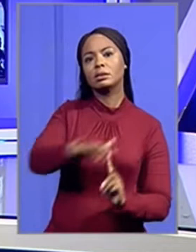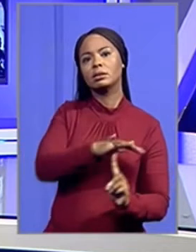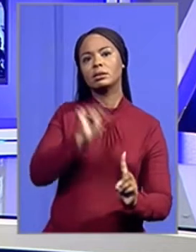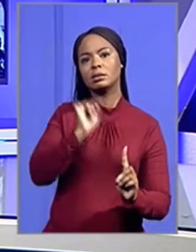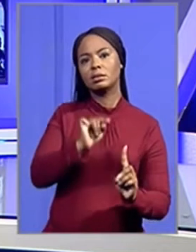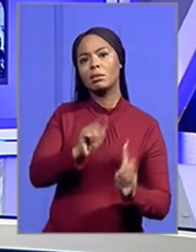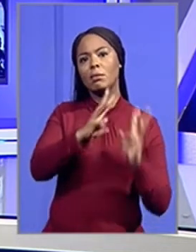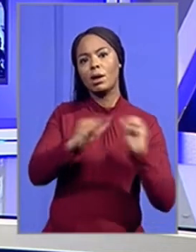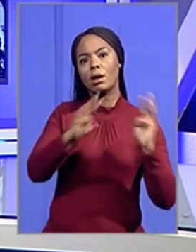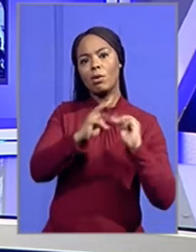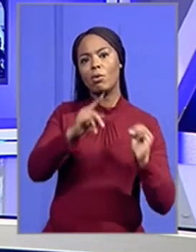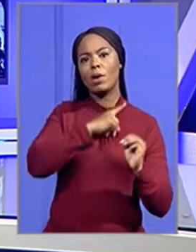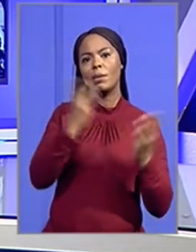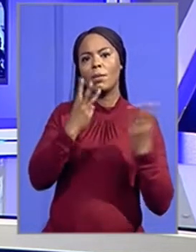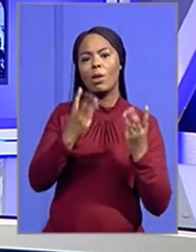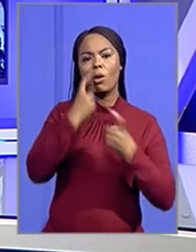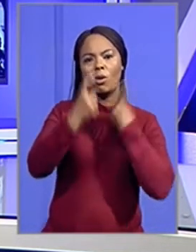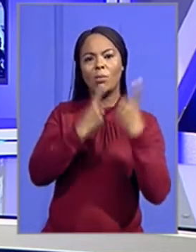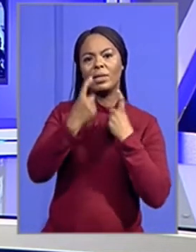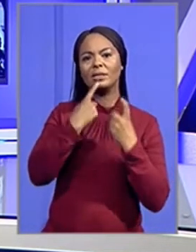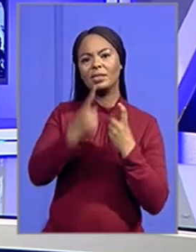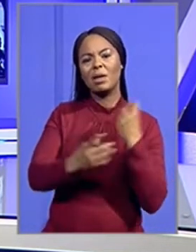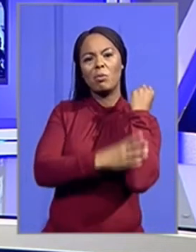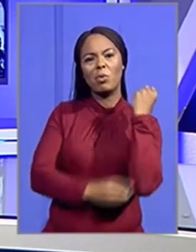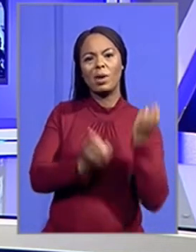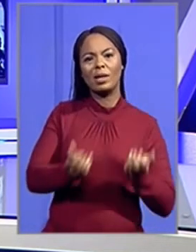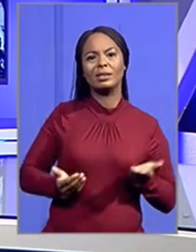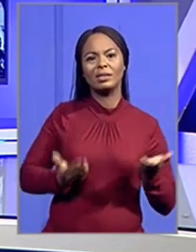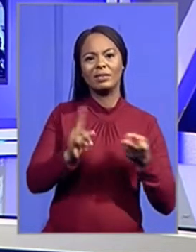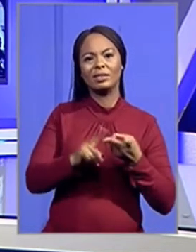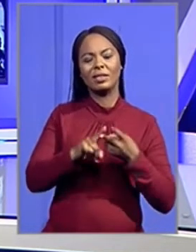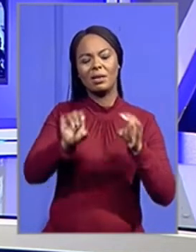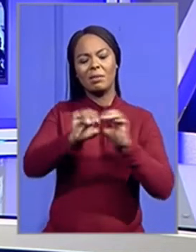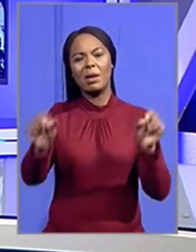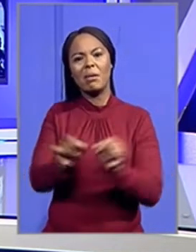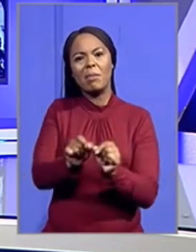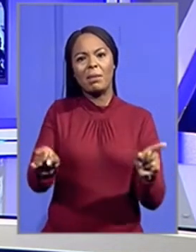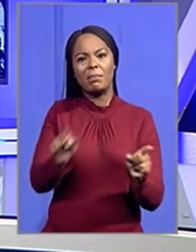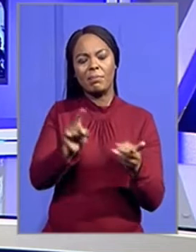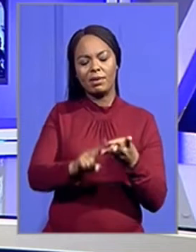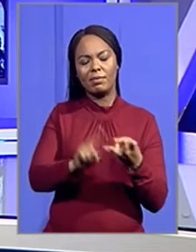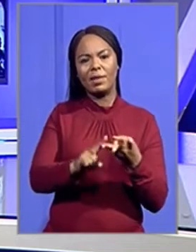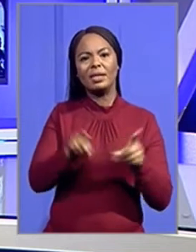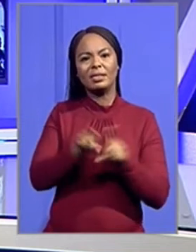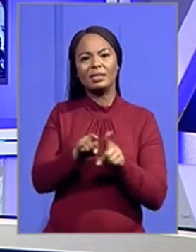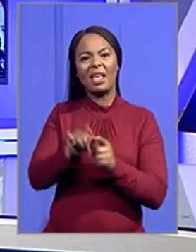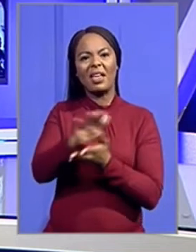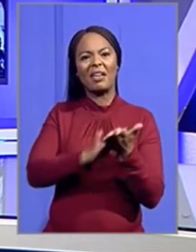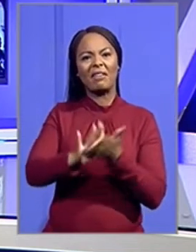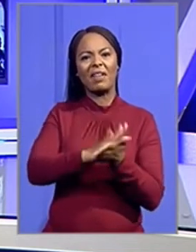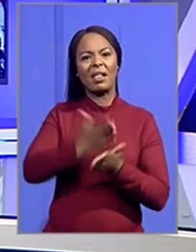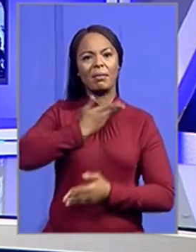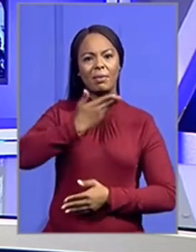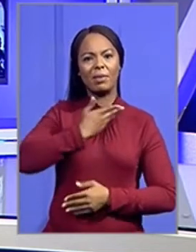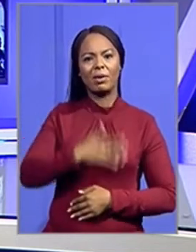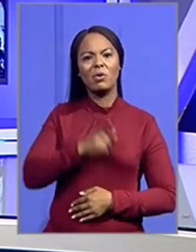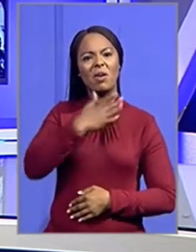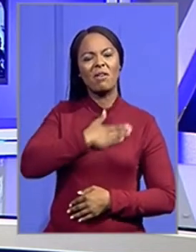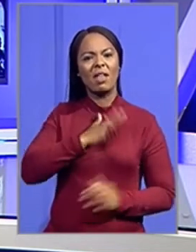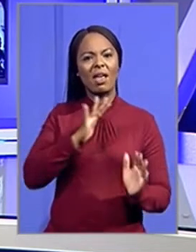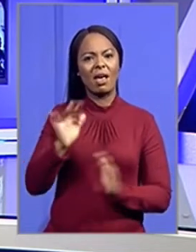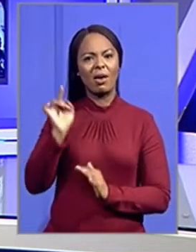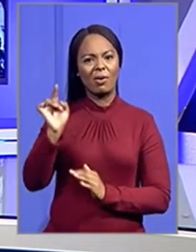ya ditirelo tse di akaretsang matlakala dipeipi tsa metsi le kgelelo leswe tse o di thubegetseng ruri maikutlo a gago ke afe